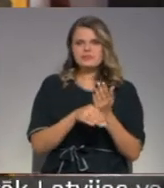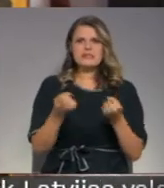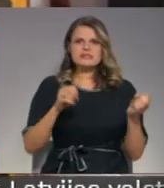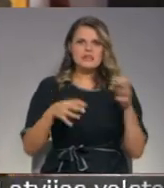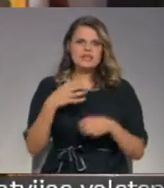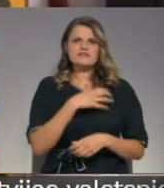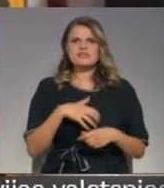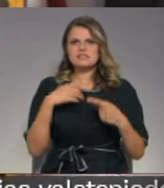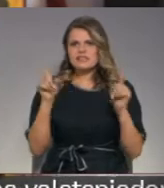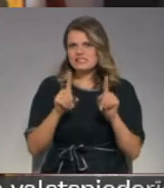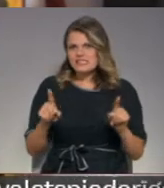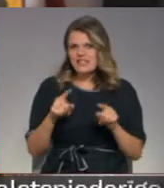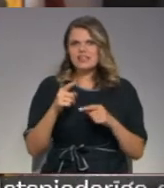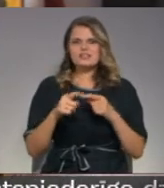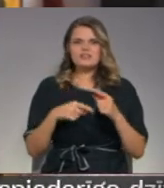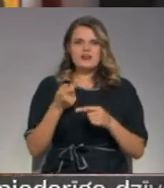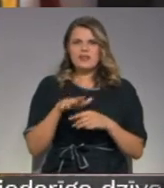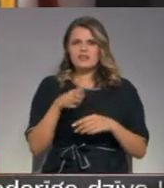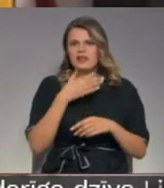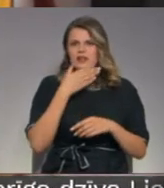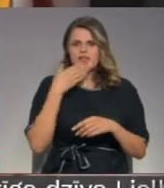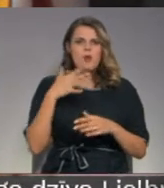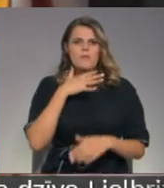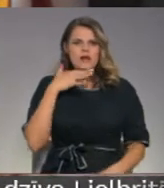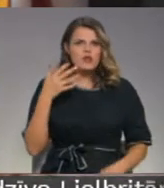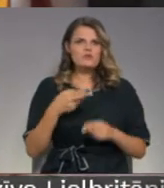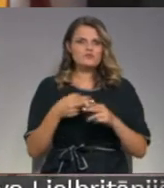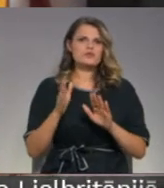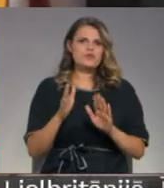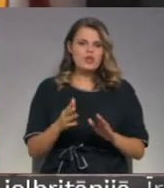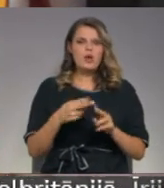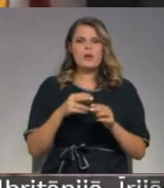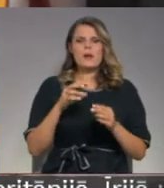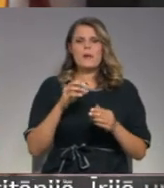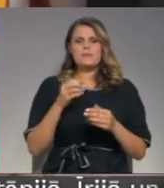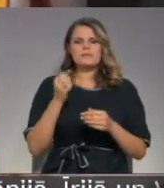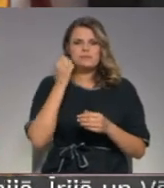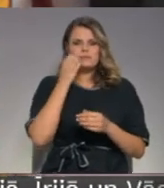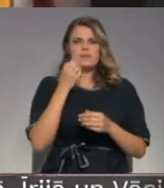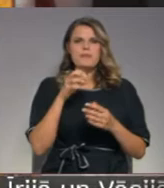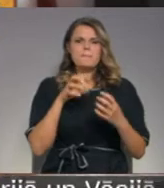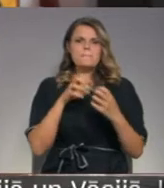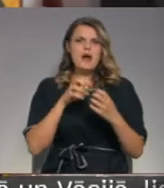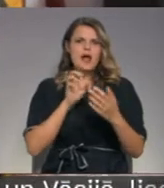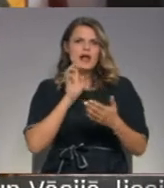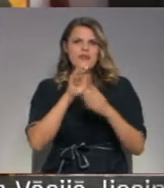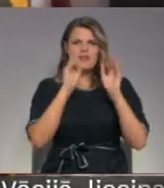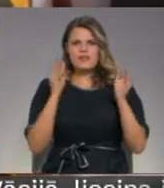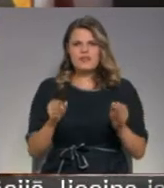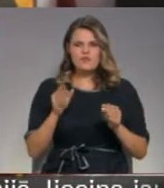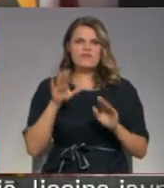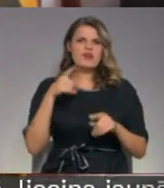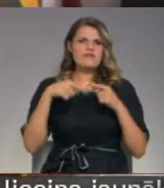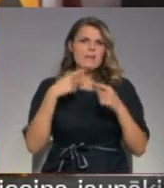salikt visas vajadzīgās lietas, vienmēr nekad to nav par daudz. Un tā magnētiņa, kas man liekas, ka atkal tā ir tā iespēja atcerēties,